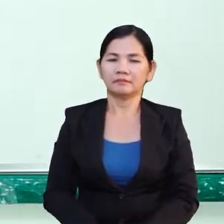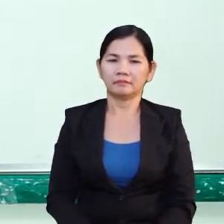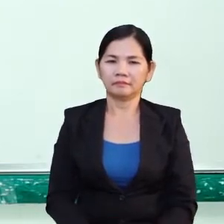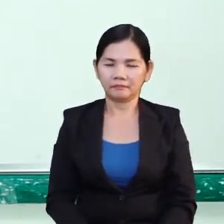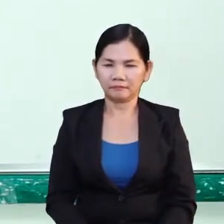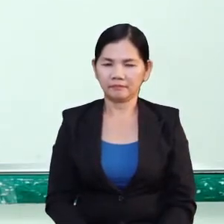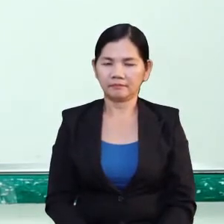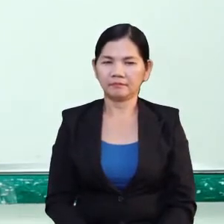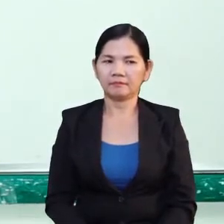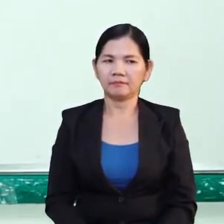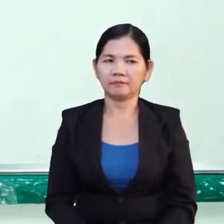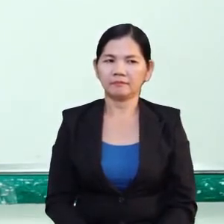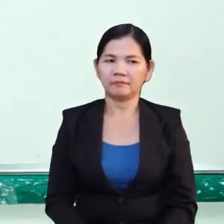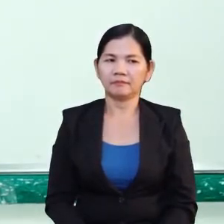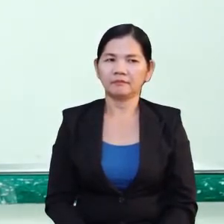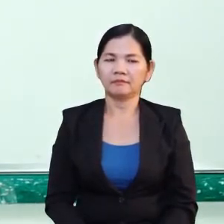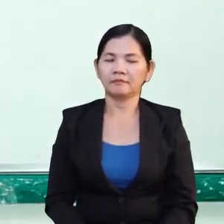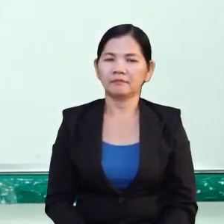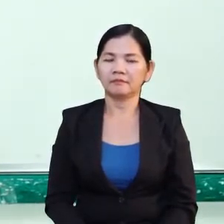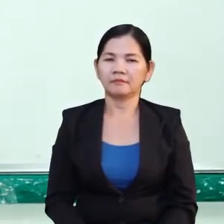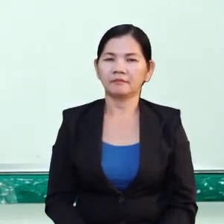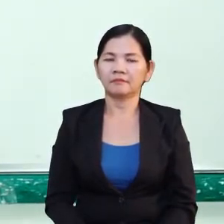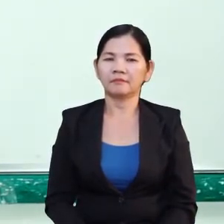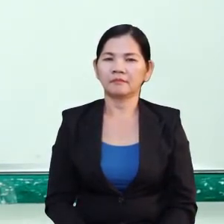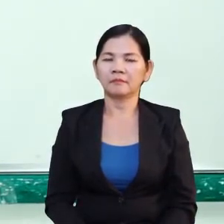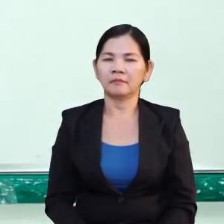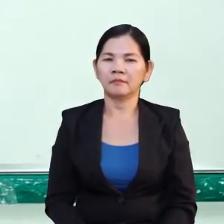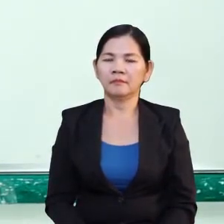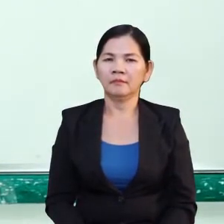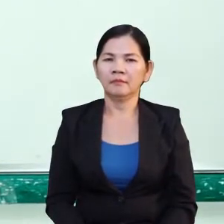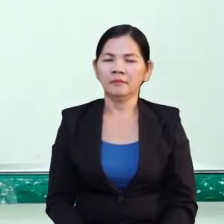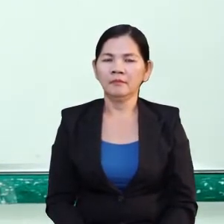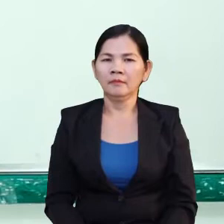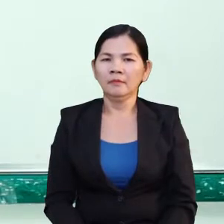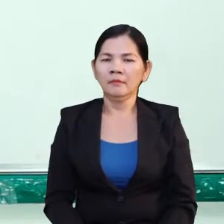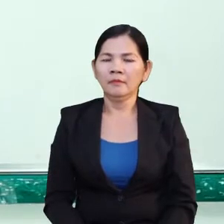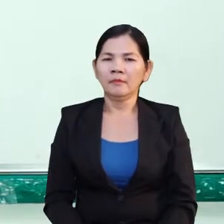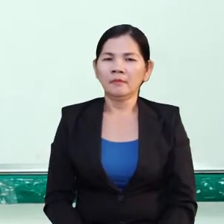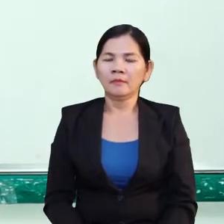ចាមកដល់ហើយតែនតែនតែន